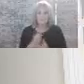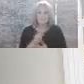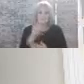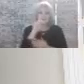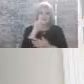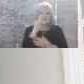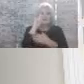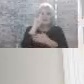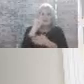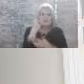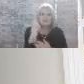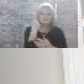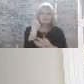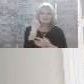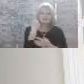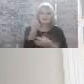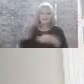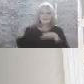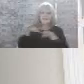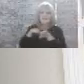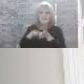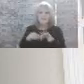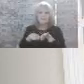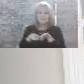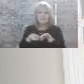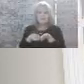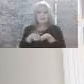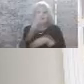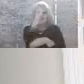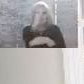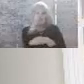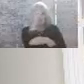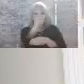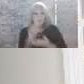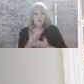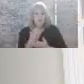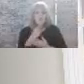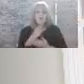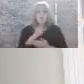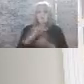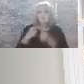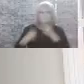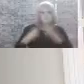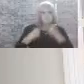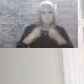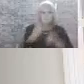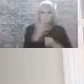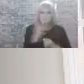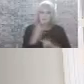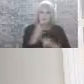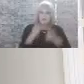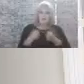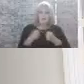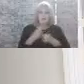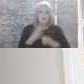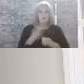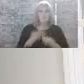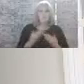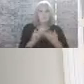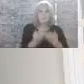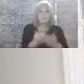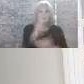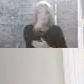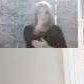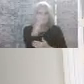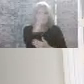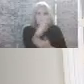eerste inry nagmaal byeenkoms. Jy ry met jou kar hiernatoe en jou familie. Ons bedien jou in die veiligheid van jou eie kar met